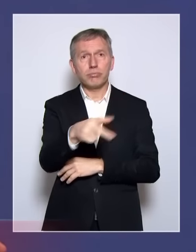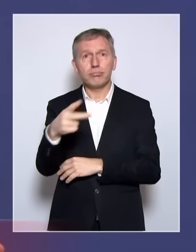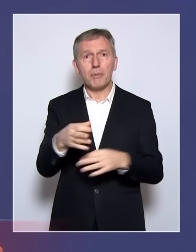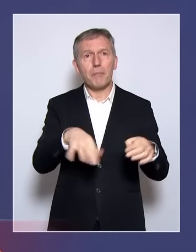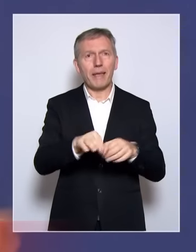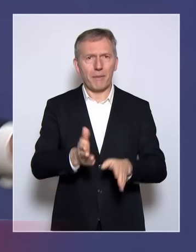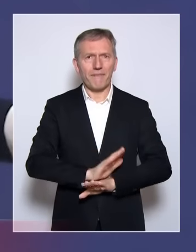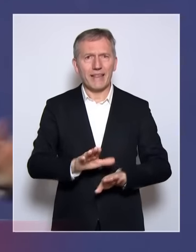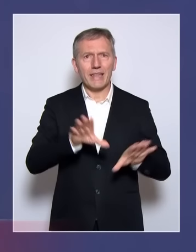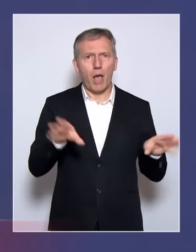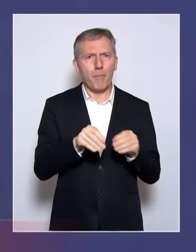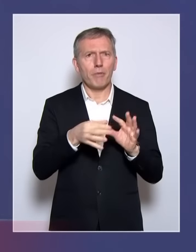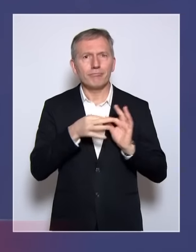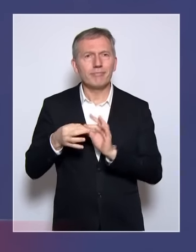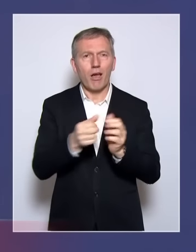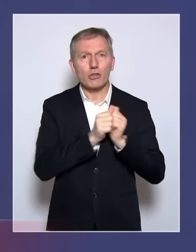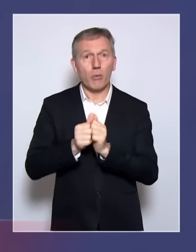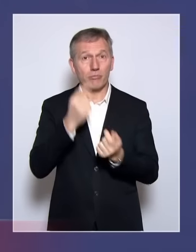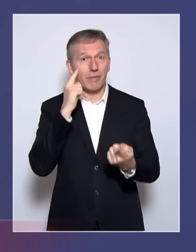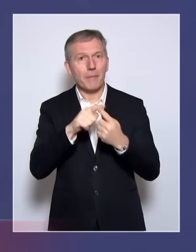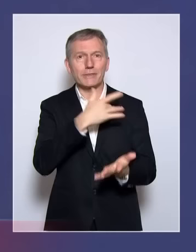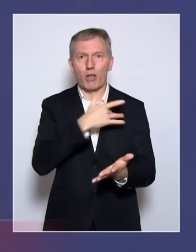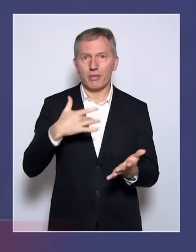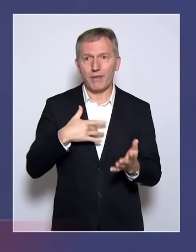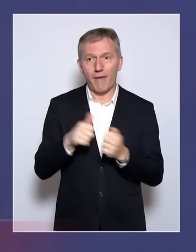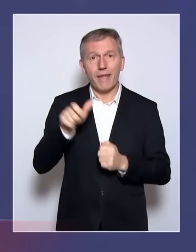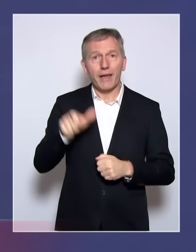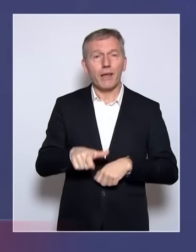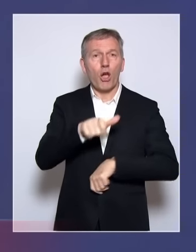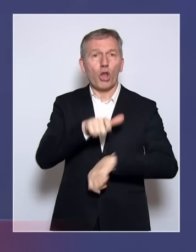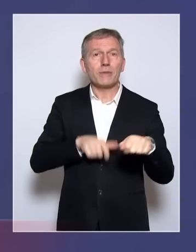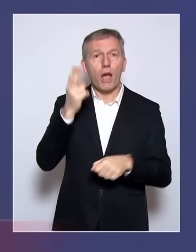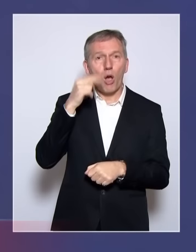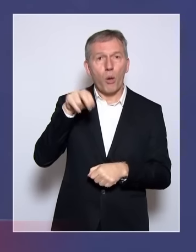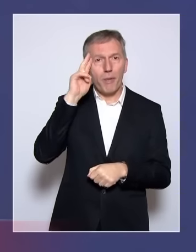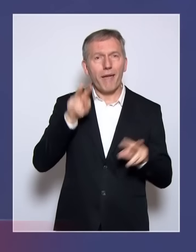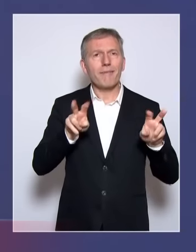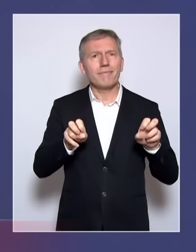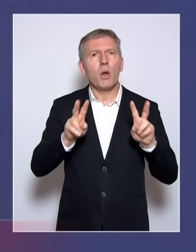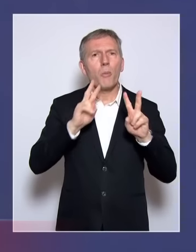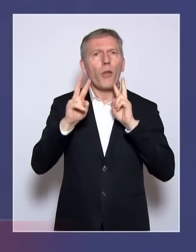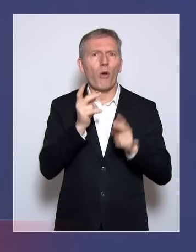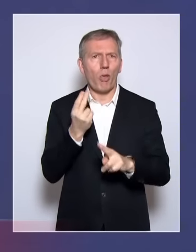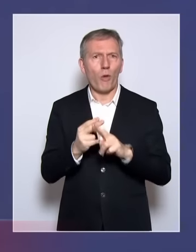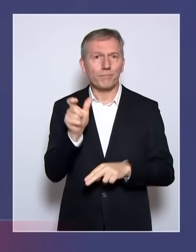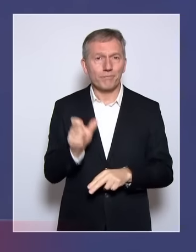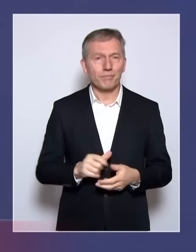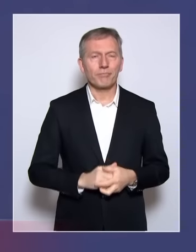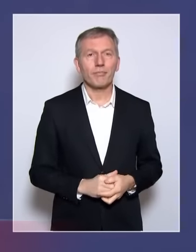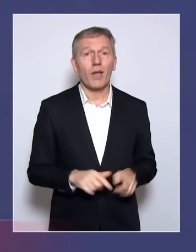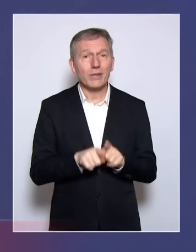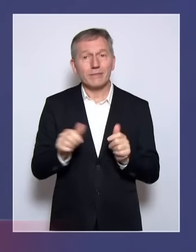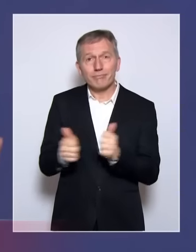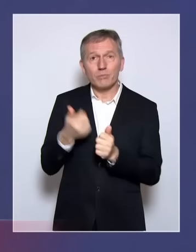La santé. Le commissaire Breton est là, qui s'en souvient, lui, qui a piloté, avec la présidente de la Commission et sa collègue en charge de la santé,